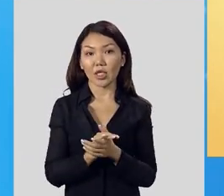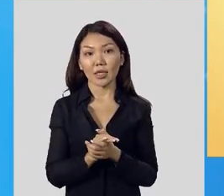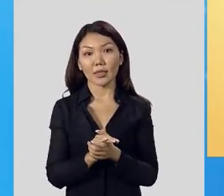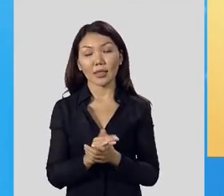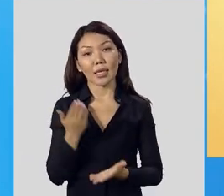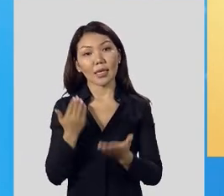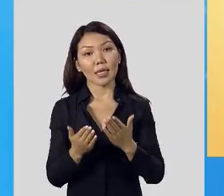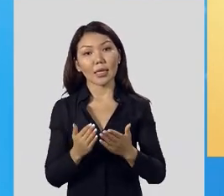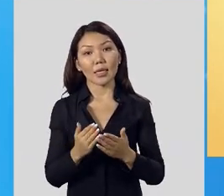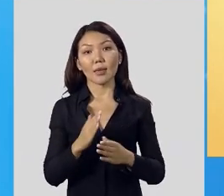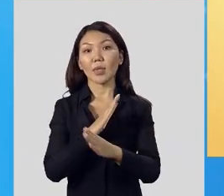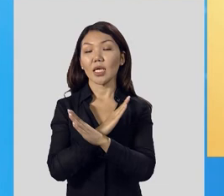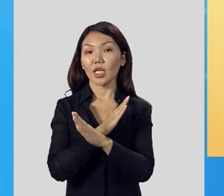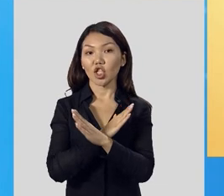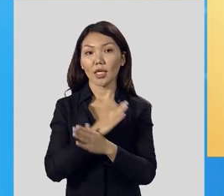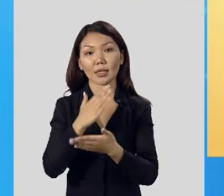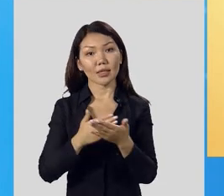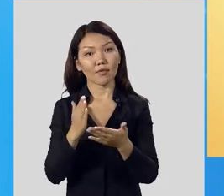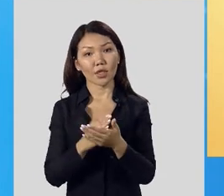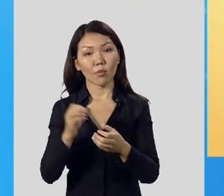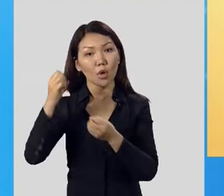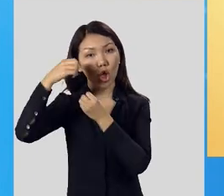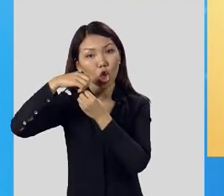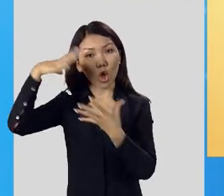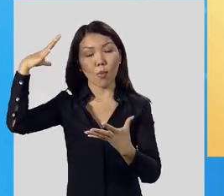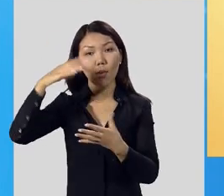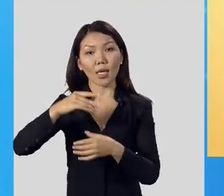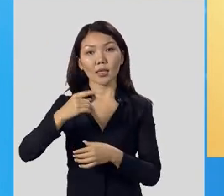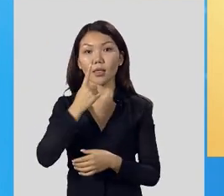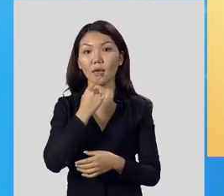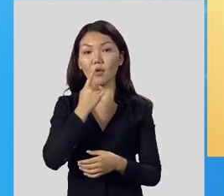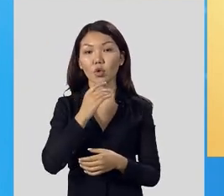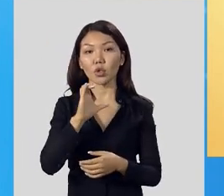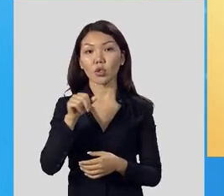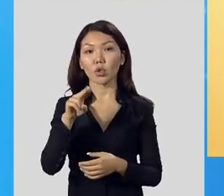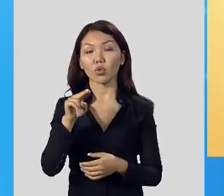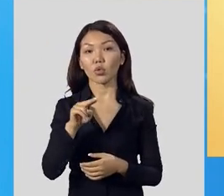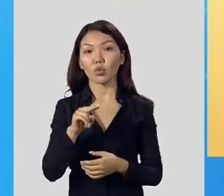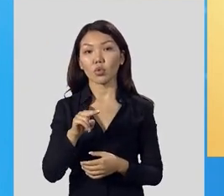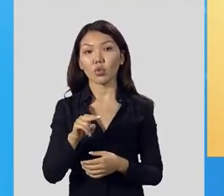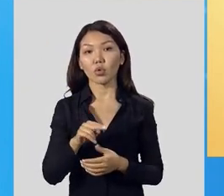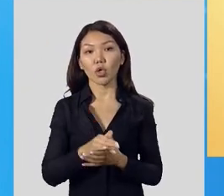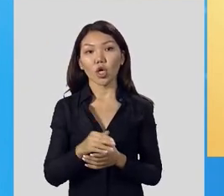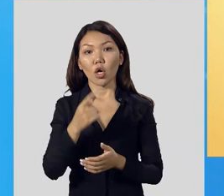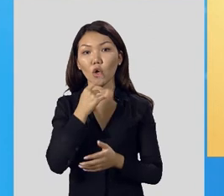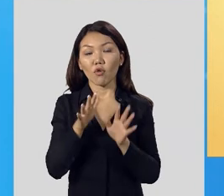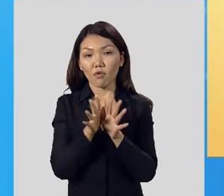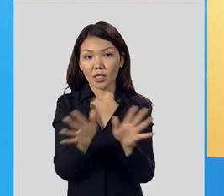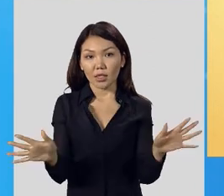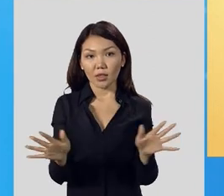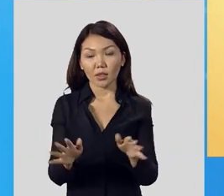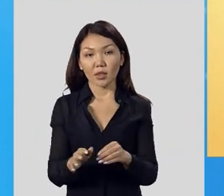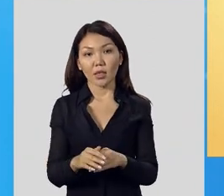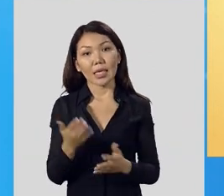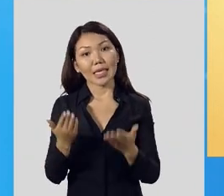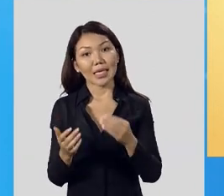Лопается кровеносный сосуд. Происходит кровоизлияние, или в сосуде образуется